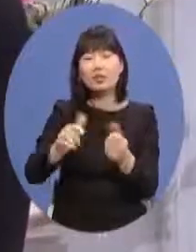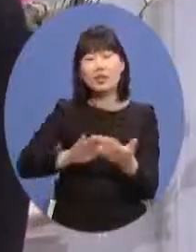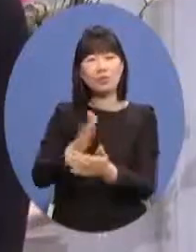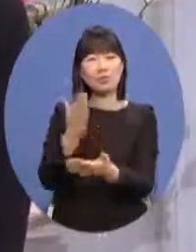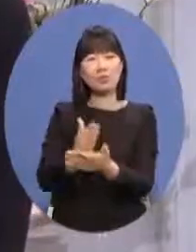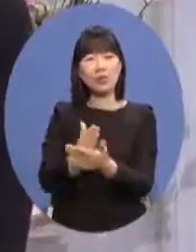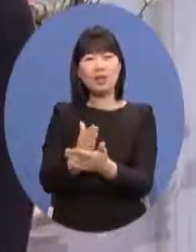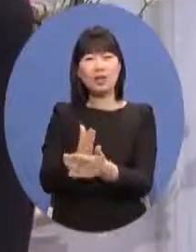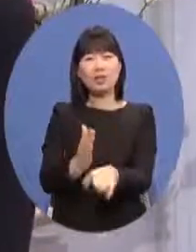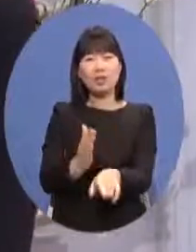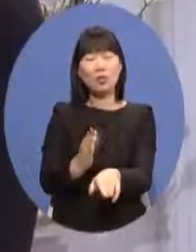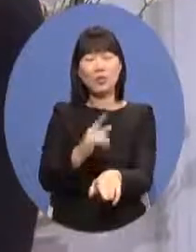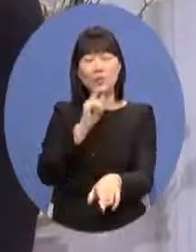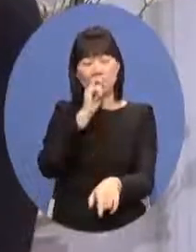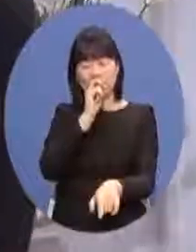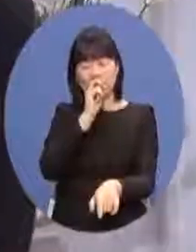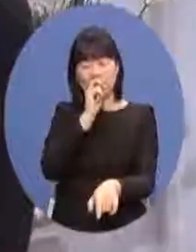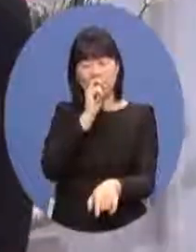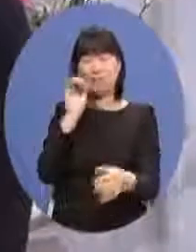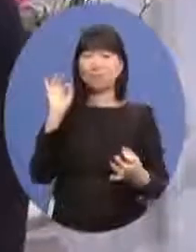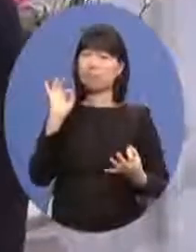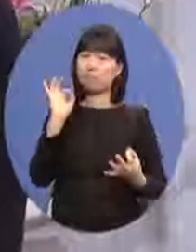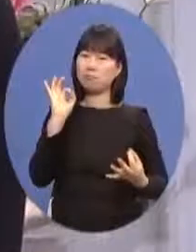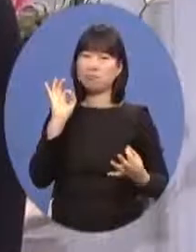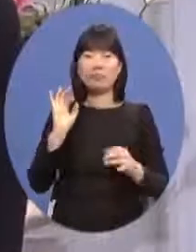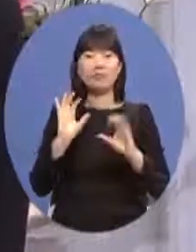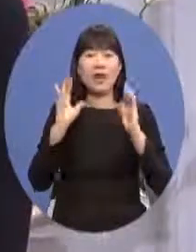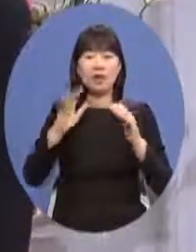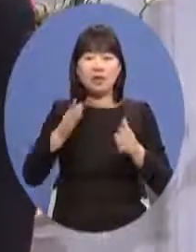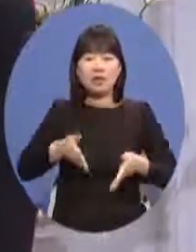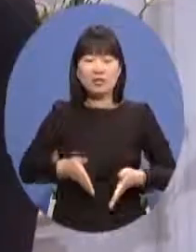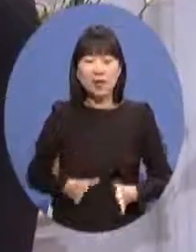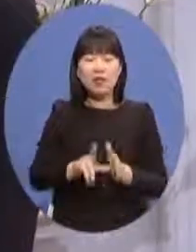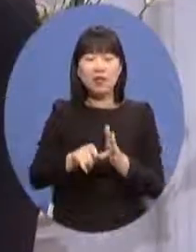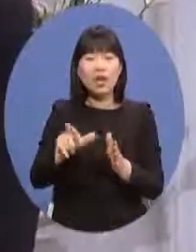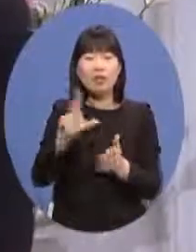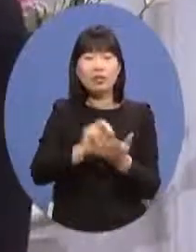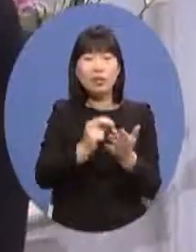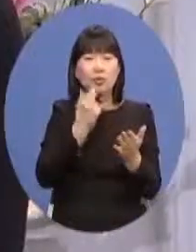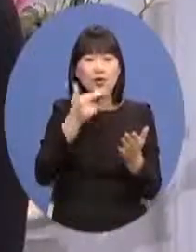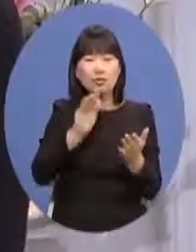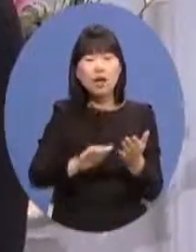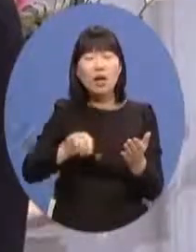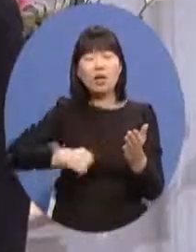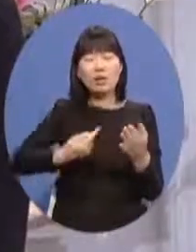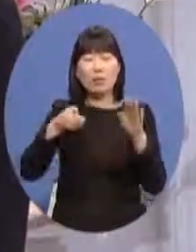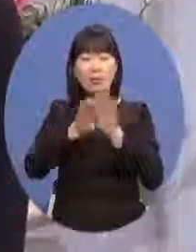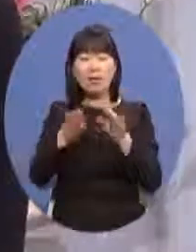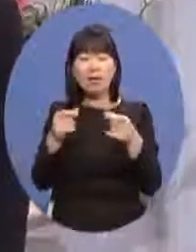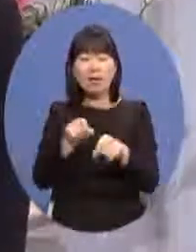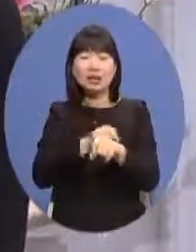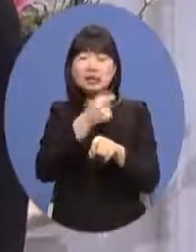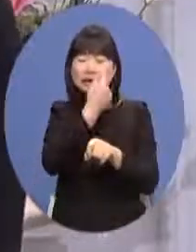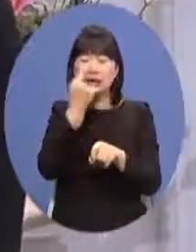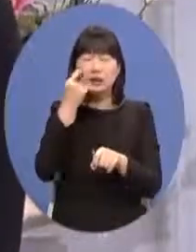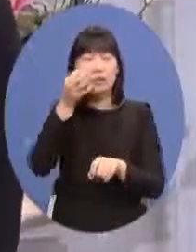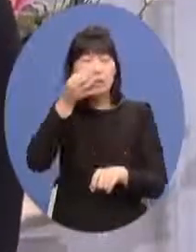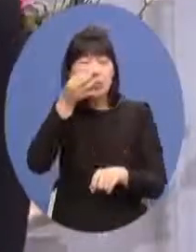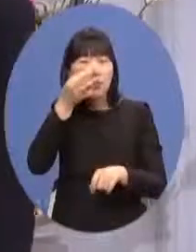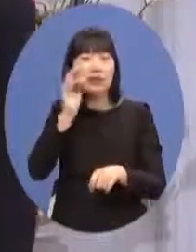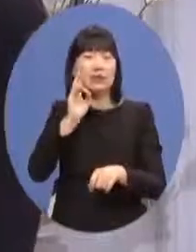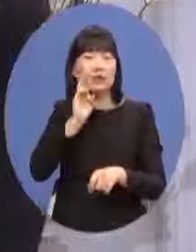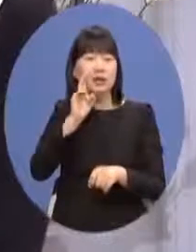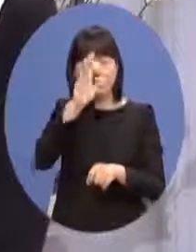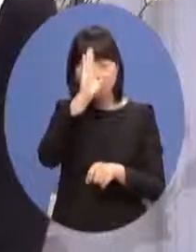않거나 말도 안 하게 되면은 아이들이 선천적으로 아무런 이상이 없었어도 마치 자폐와 같은 특징을 보이는 네. 그런 어떤